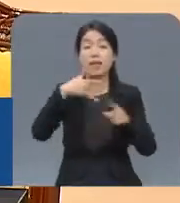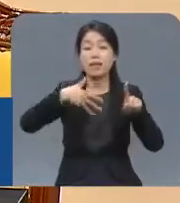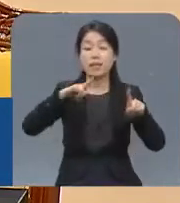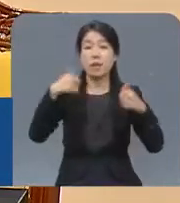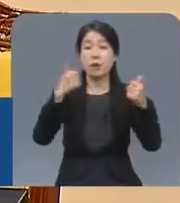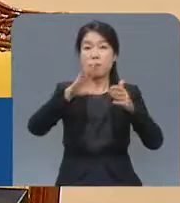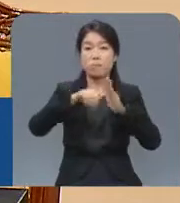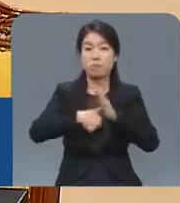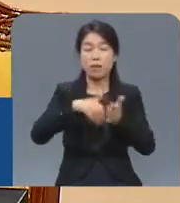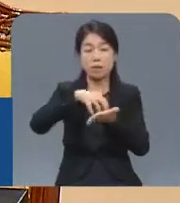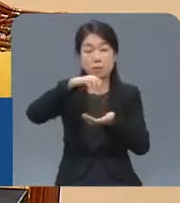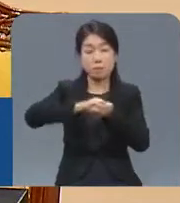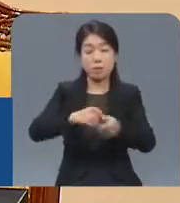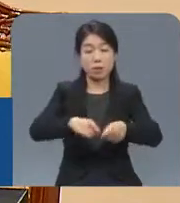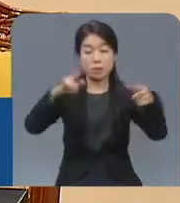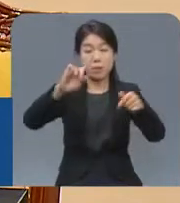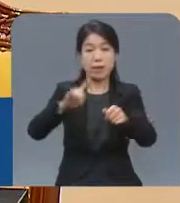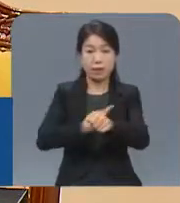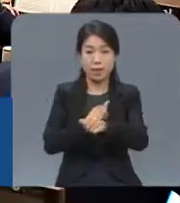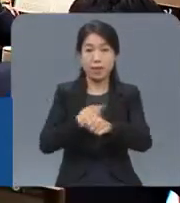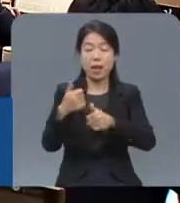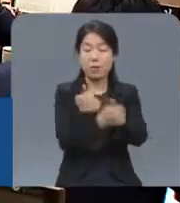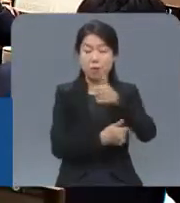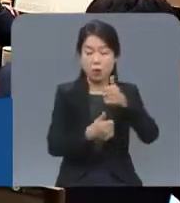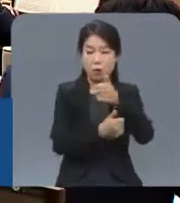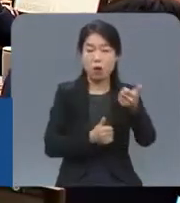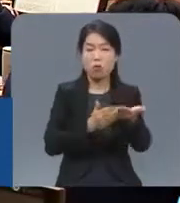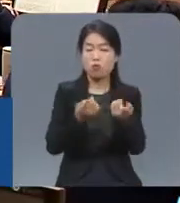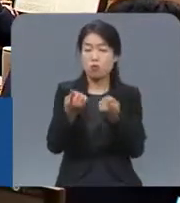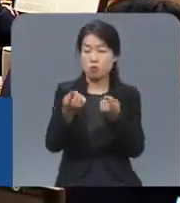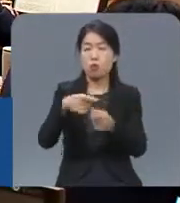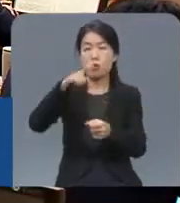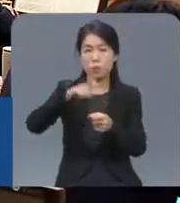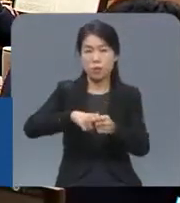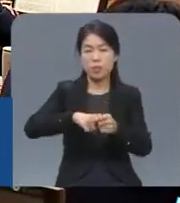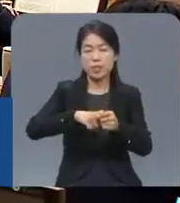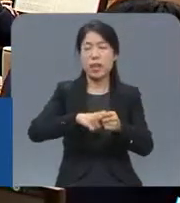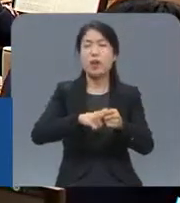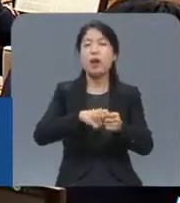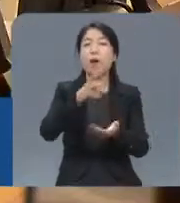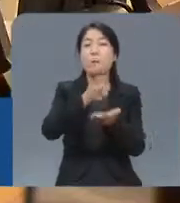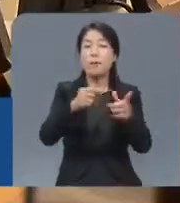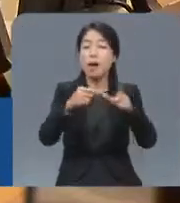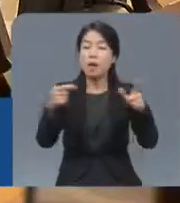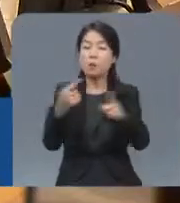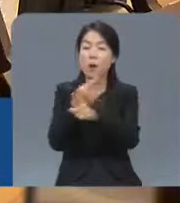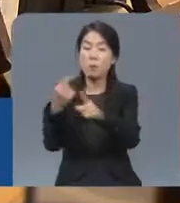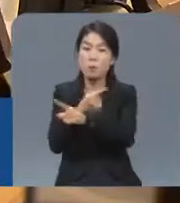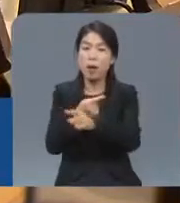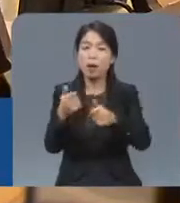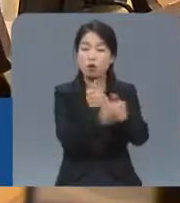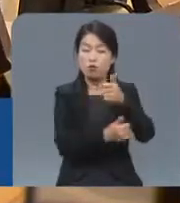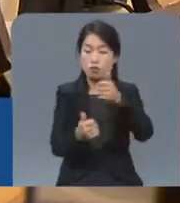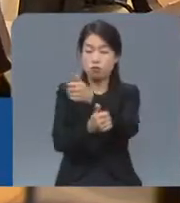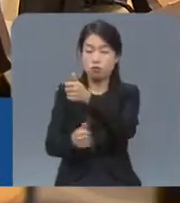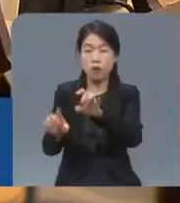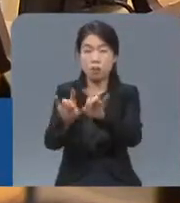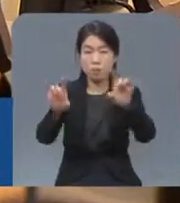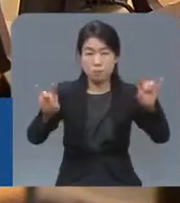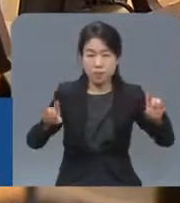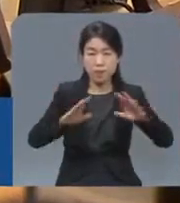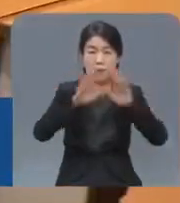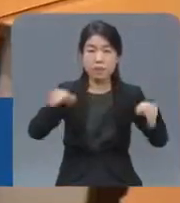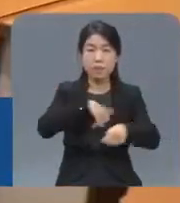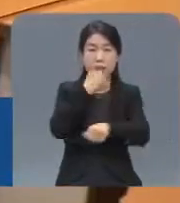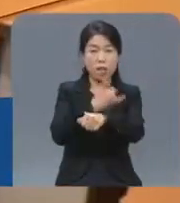의원 정수 증가에 따라 상임위원회의 조정을 위한 조례 일부 개정안 등을 처리하고 각 상임위원회에서 는 전남 인권